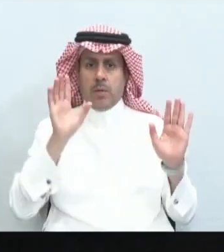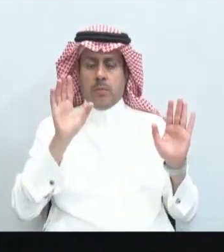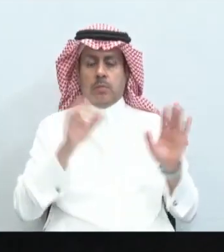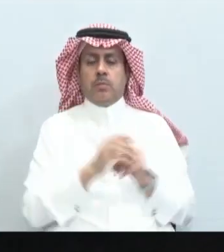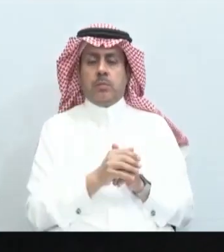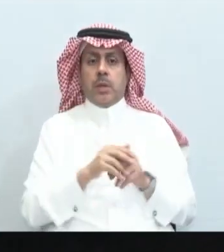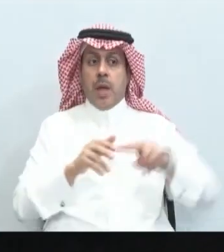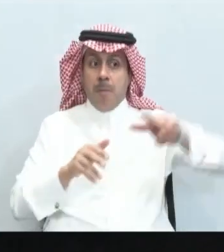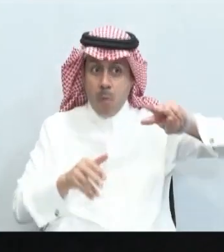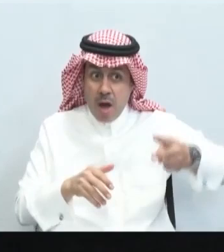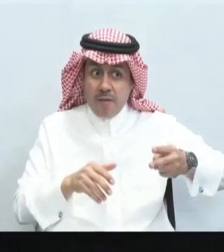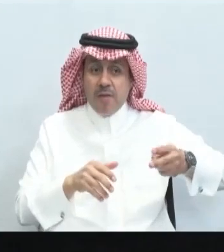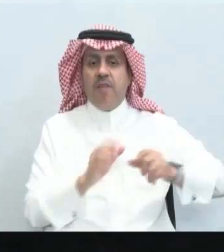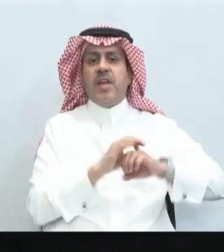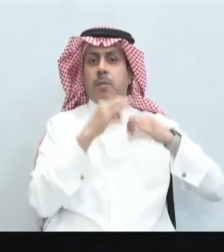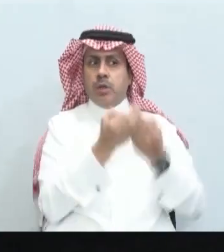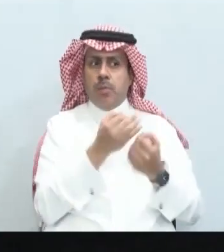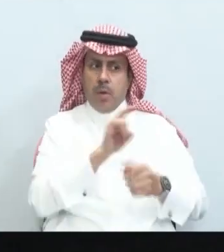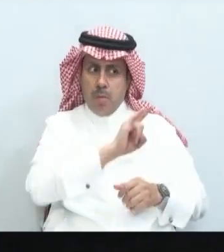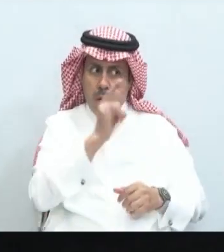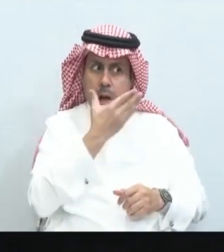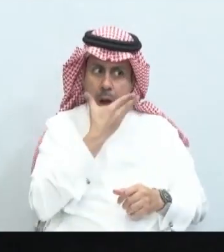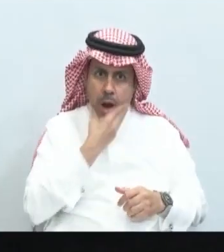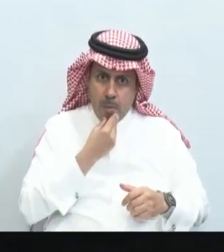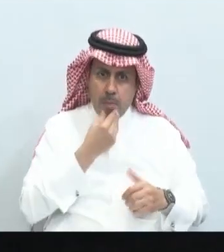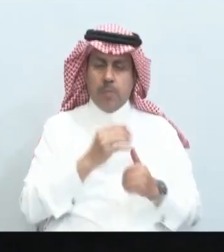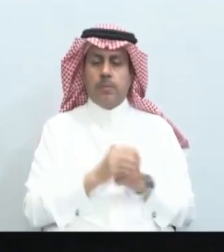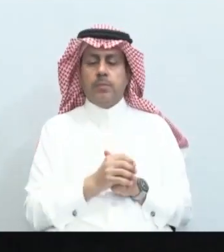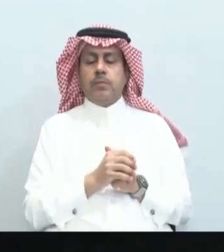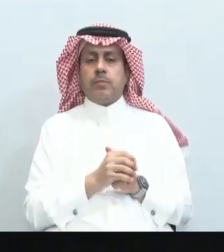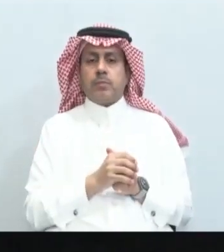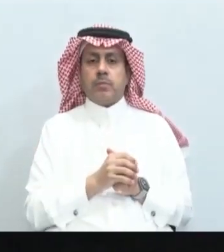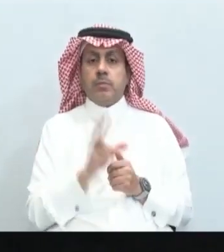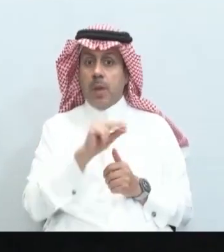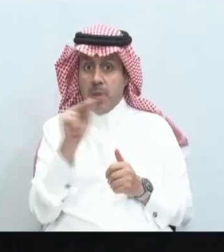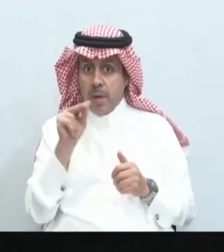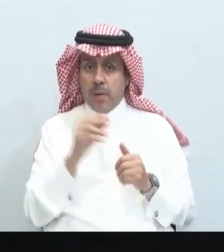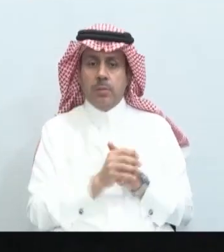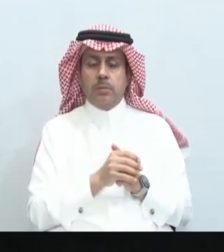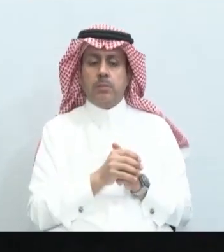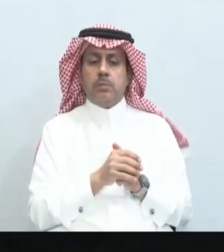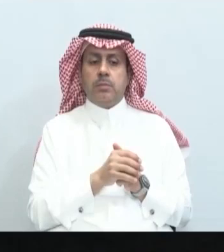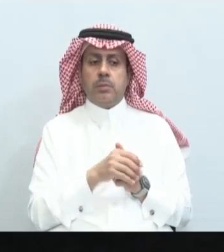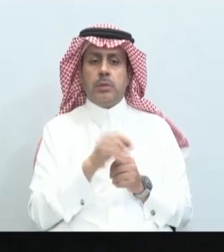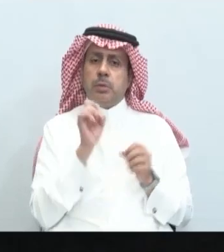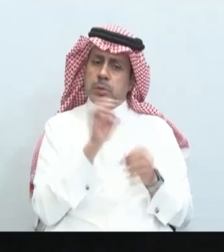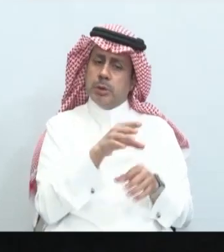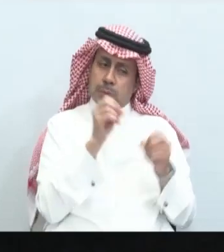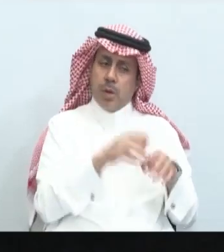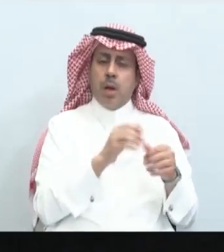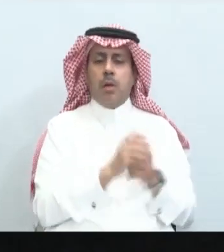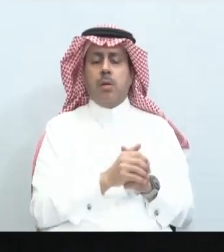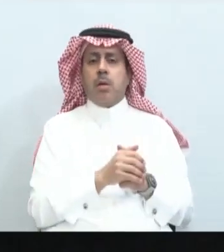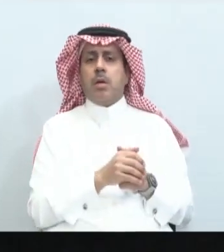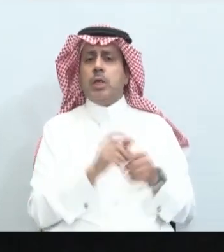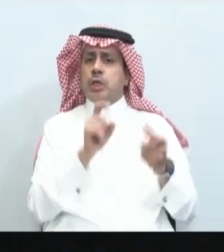المخالفه فان المجتمع يستنكر هذا الفعل ويستهجنه ومن امثله ذلك جانب تبادل التبريكات